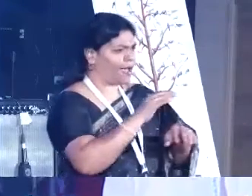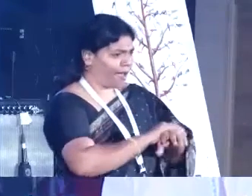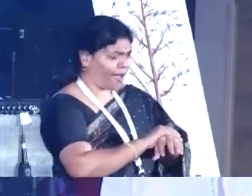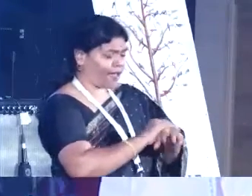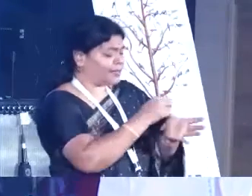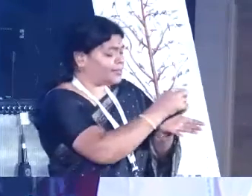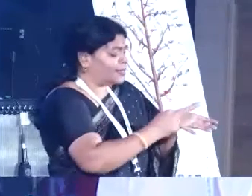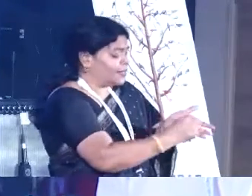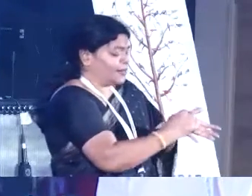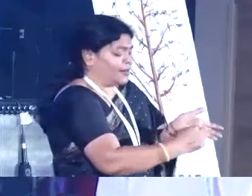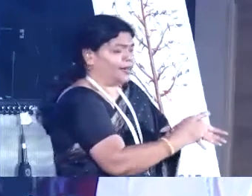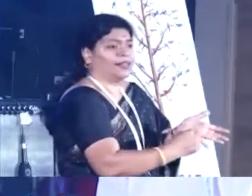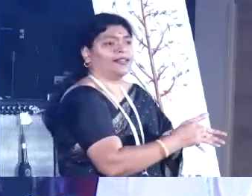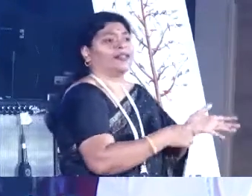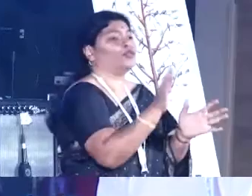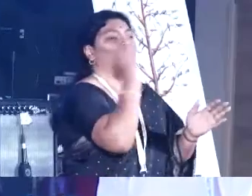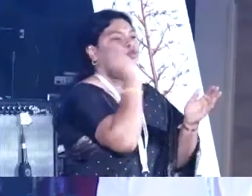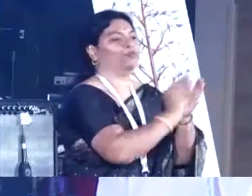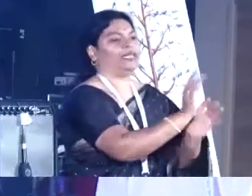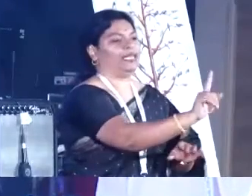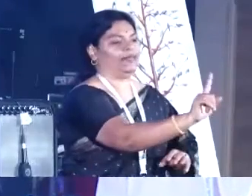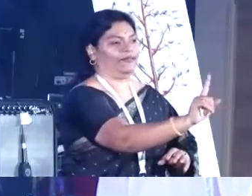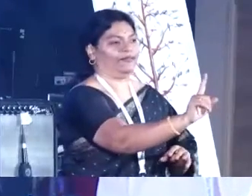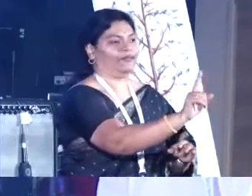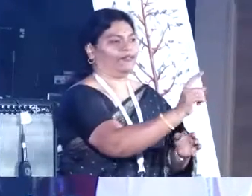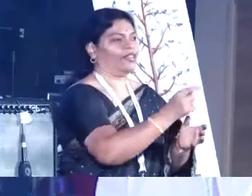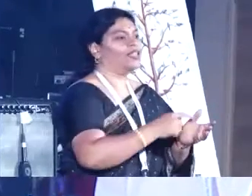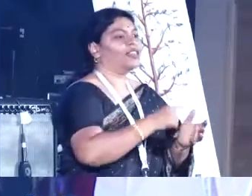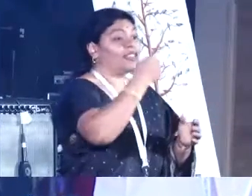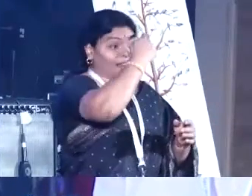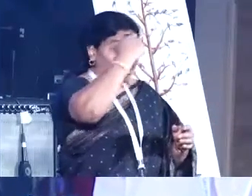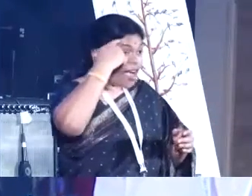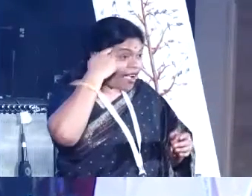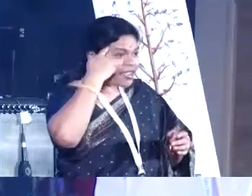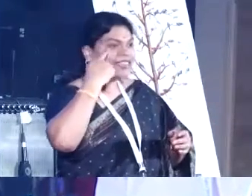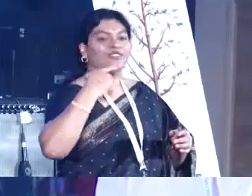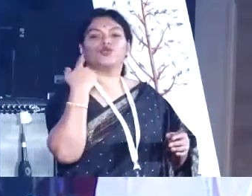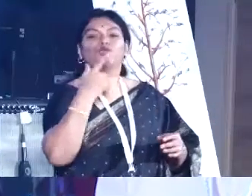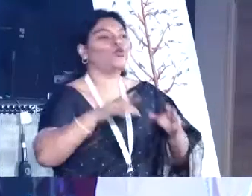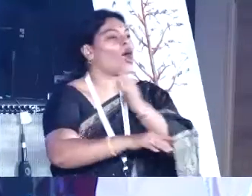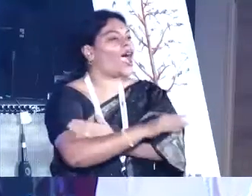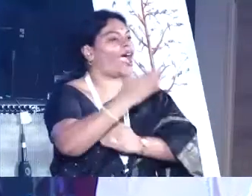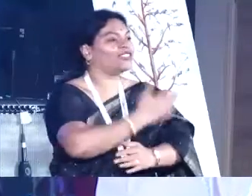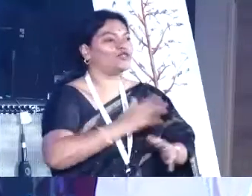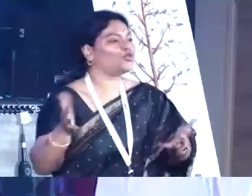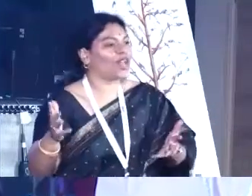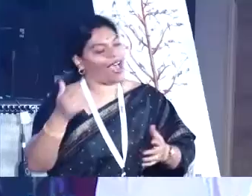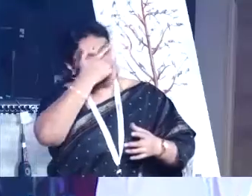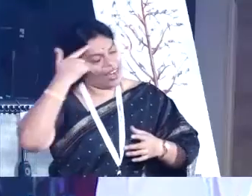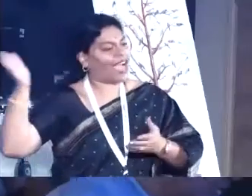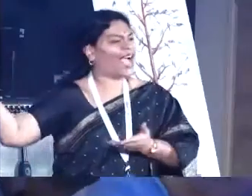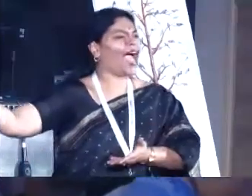करना, हाथों के लकीरों पे कभी यकीन नहीं करना। तकदीर तो उनकी भी होती है जिनके हाथ नहीं होते, जिनके हाथ नहीं होते।